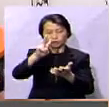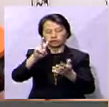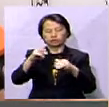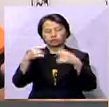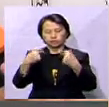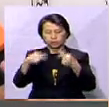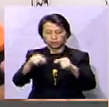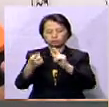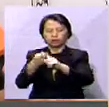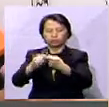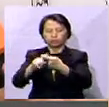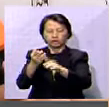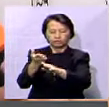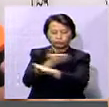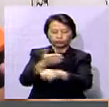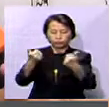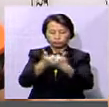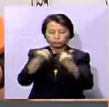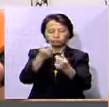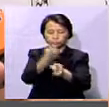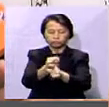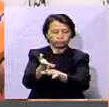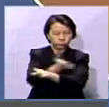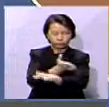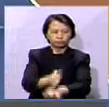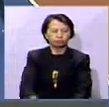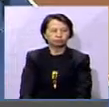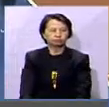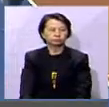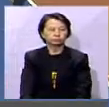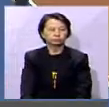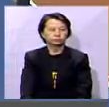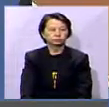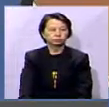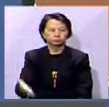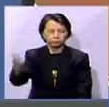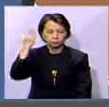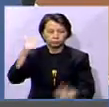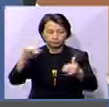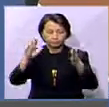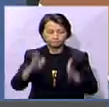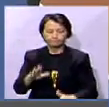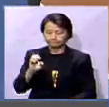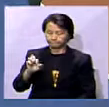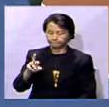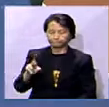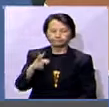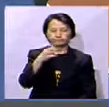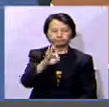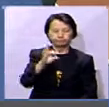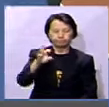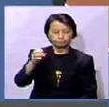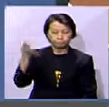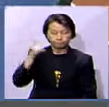persahabatan sebelum kita bermain sebenar lah pada 22 di bulan. Tambah bekas pemain kebangsaan era 1990-an itu